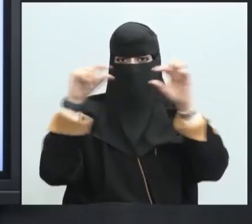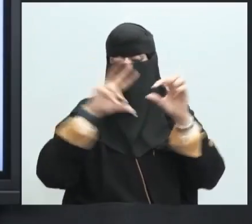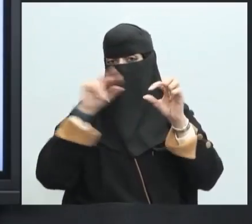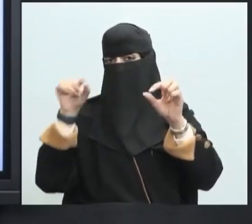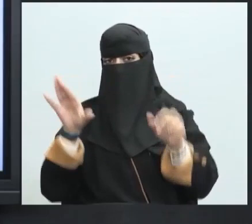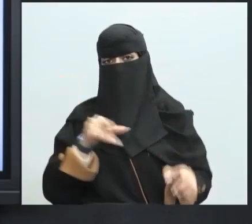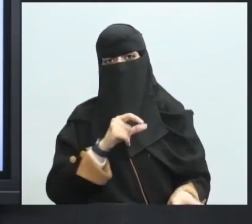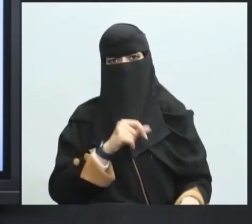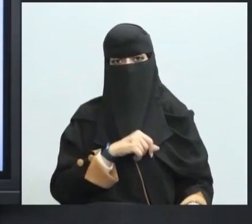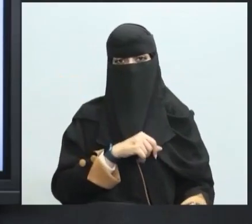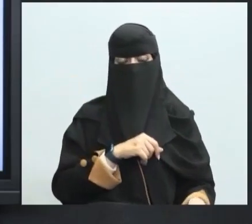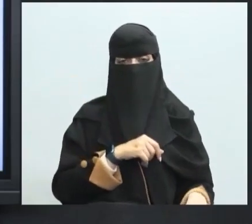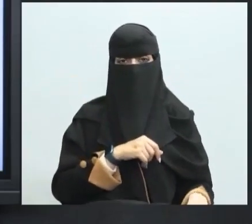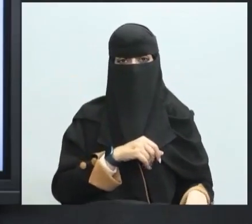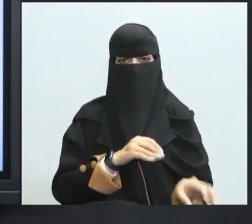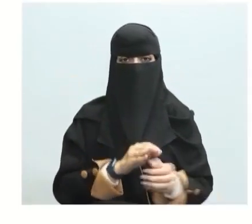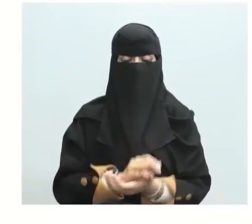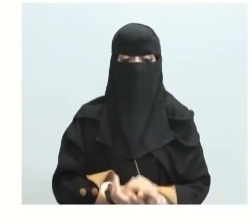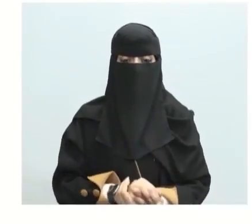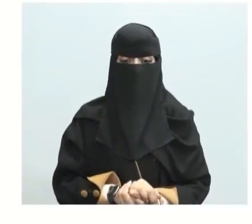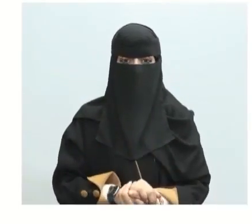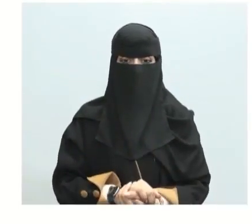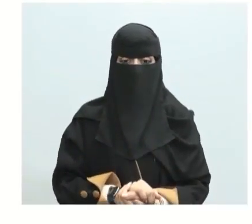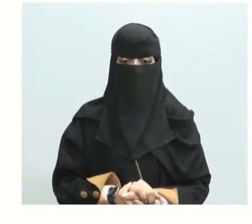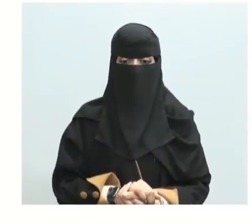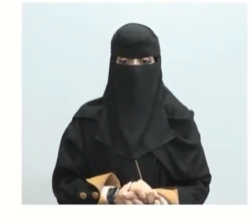احيانا الموضوع يكون عنوانا له